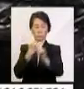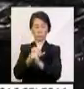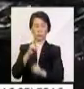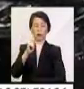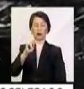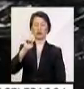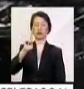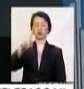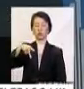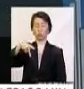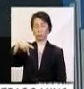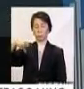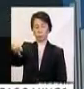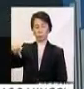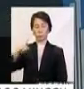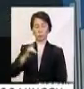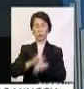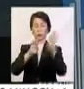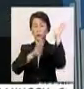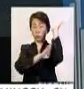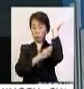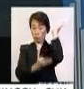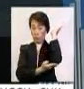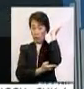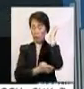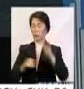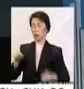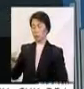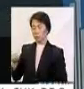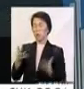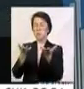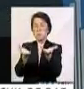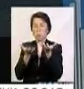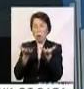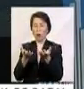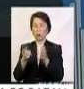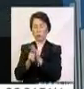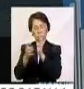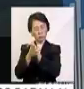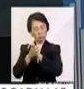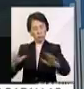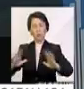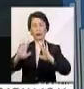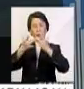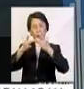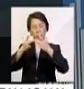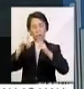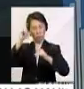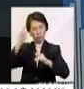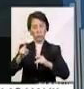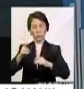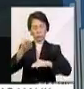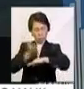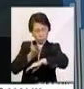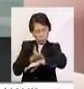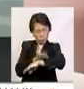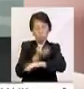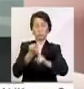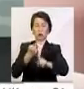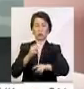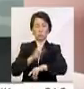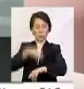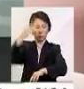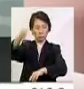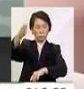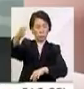ITUPP 2018 di Dubai, Gobind mahukan langkah keselamatan cyber dipertingkat dari semasa ke